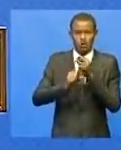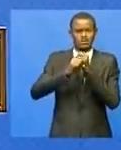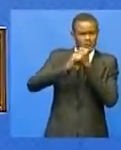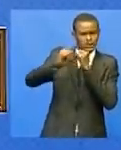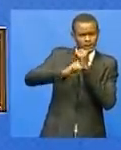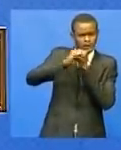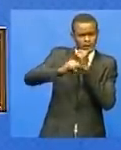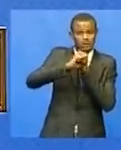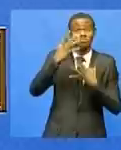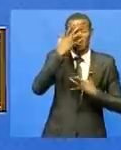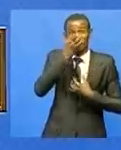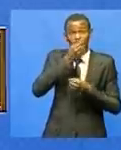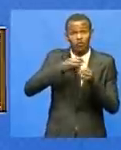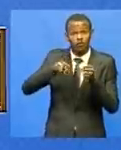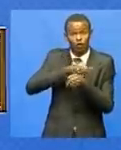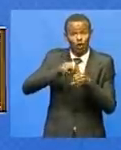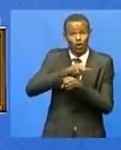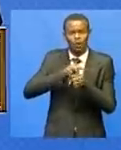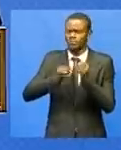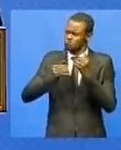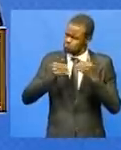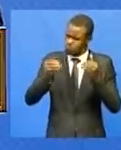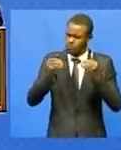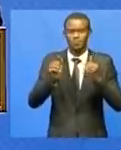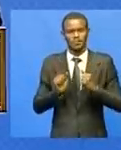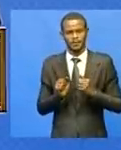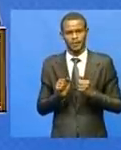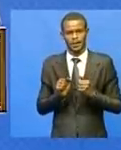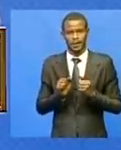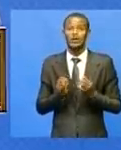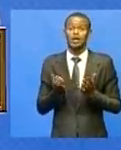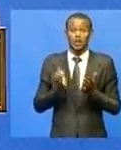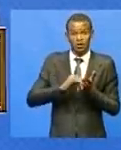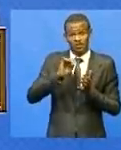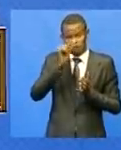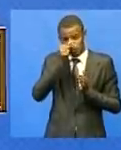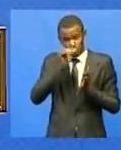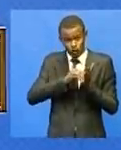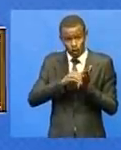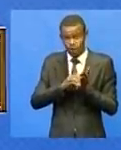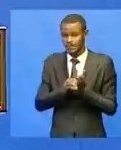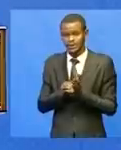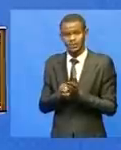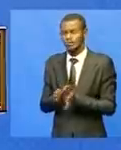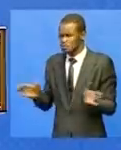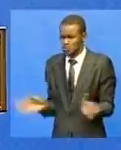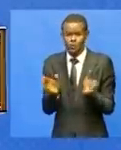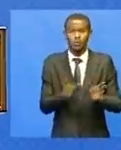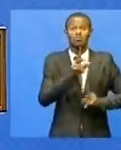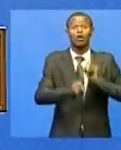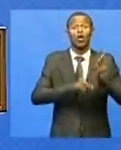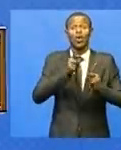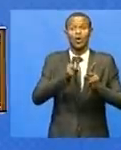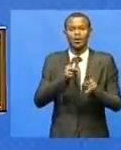cette maladie. Il va redoubler d'efforts pour encourager la population à la vaccination. Et il va organiser des